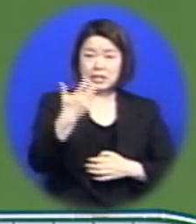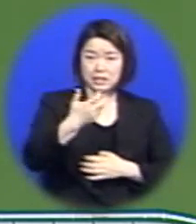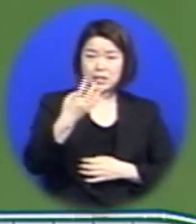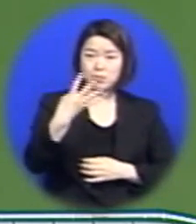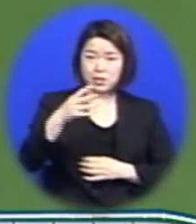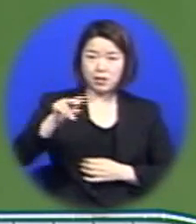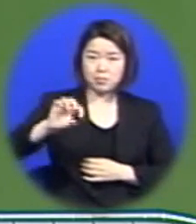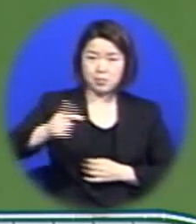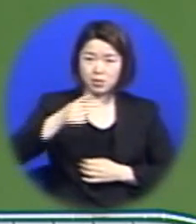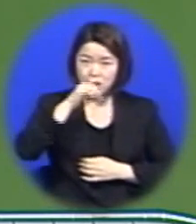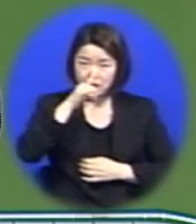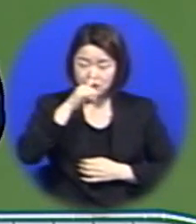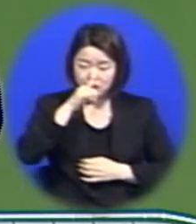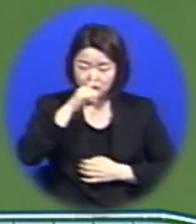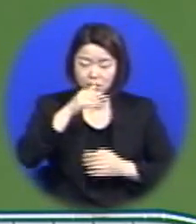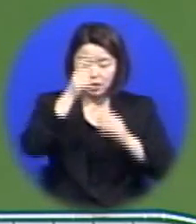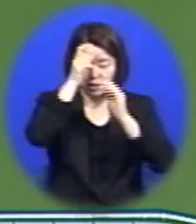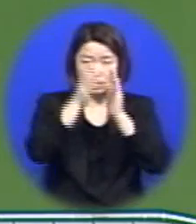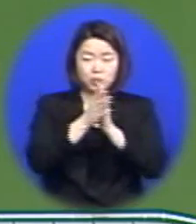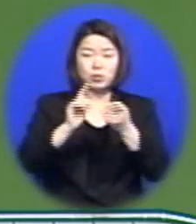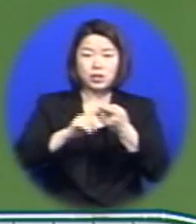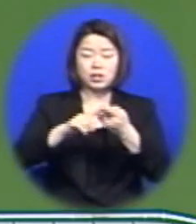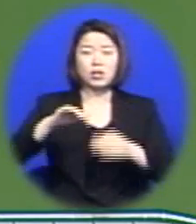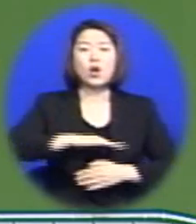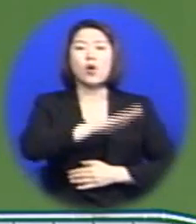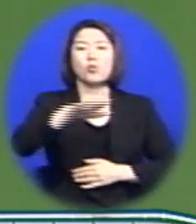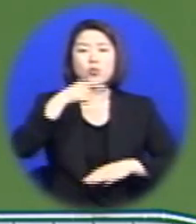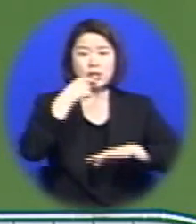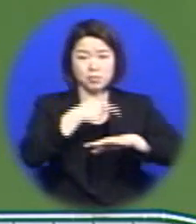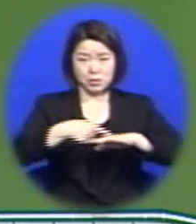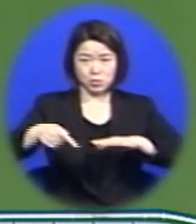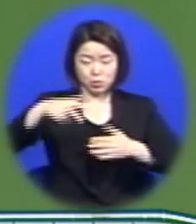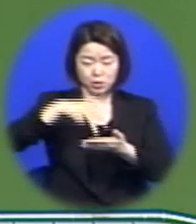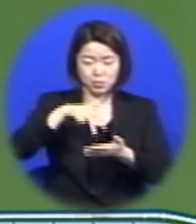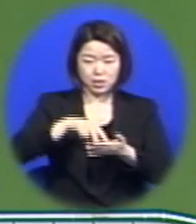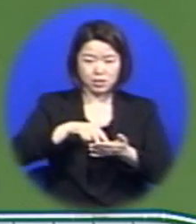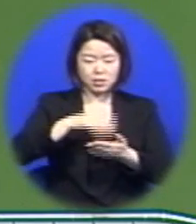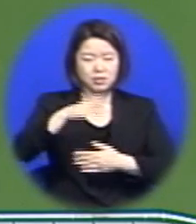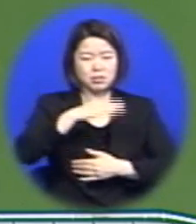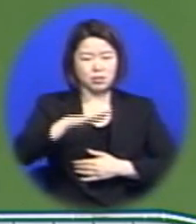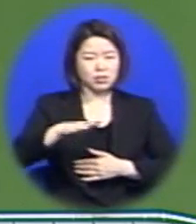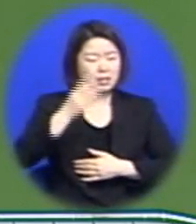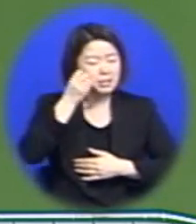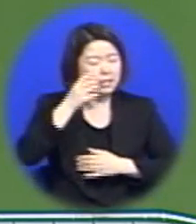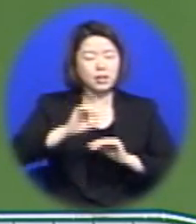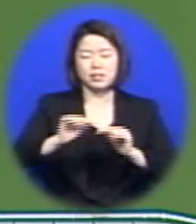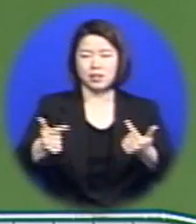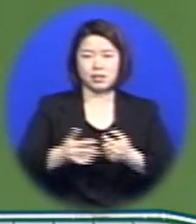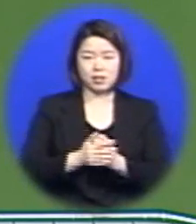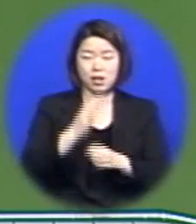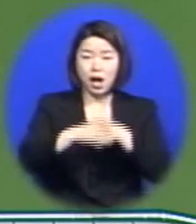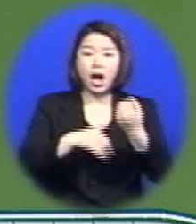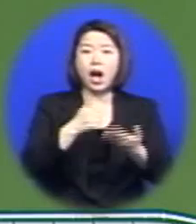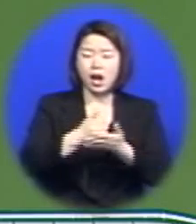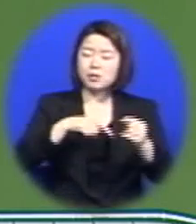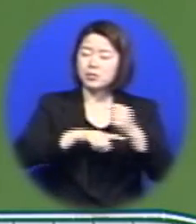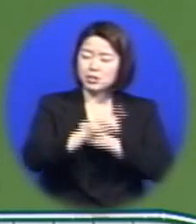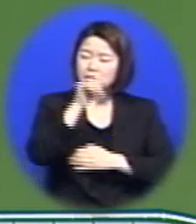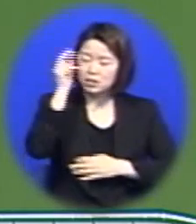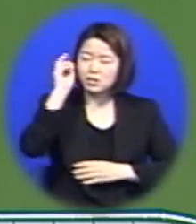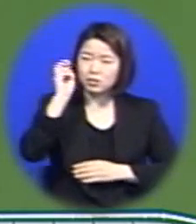기도예화 특히 우리 민족에게 있어서는 절대로 낯선 기도가 아닙니다 하나님 뜻일 거예요